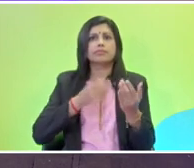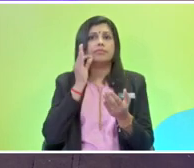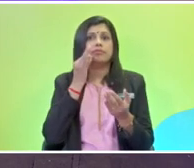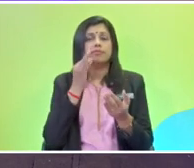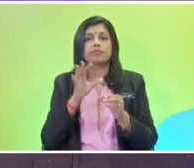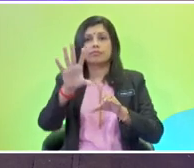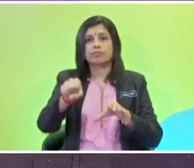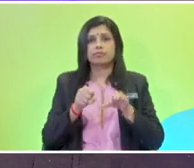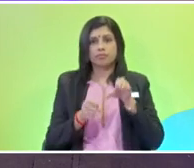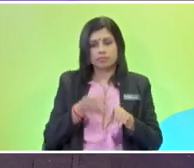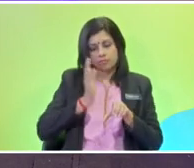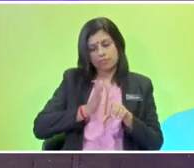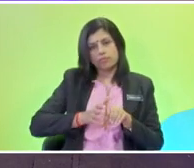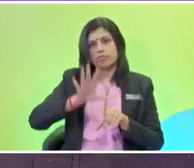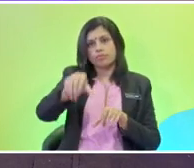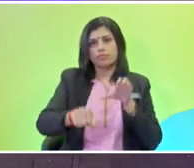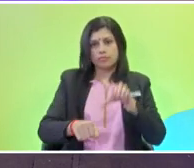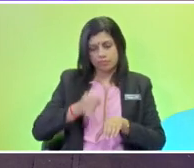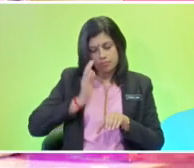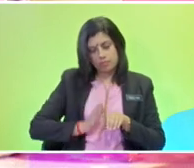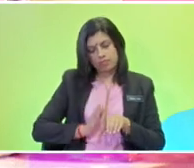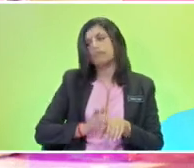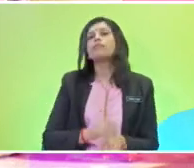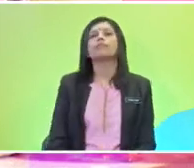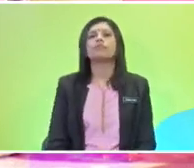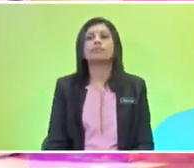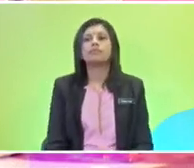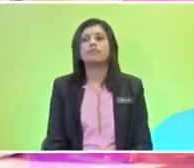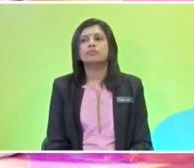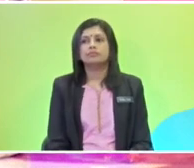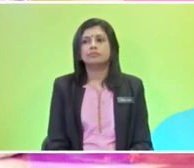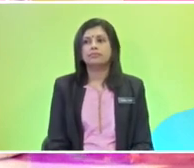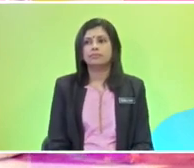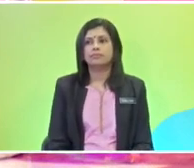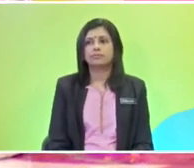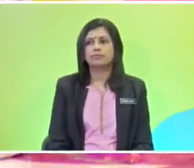pula, cikgu. Cikgu masukkan buah lai.